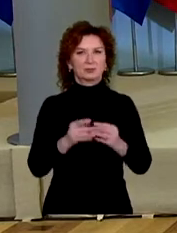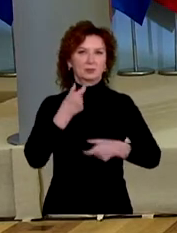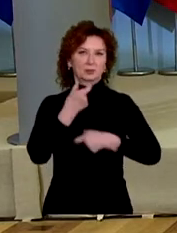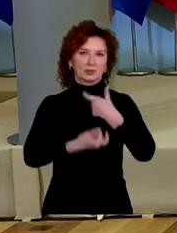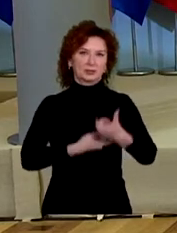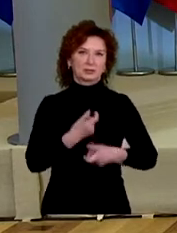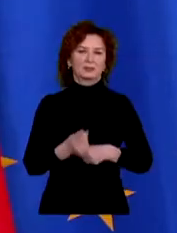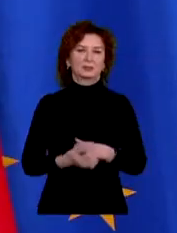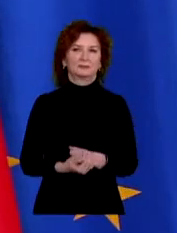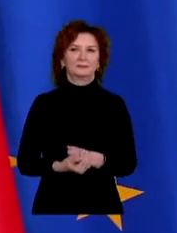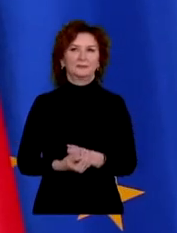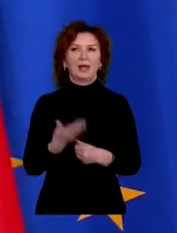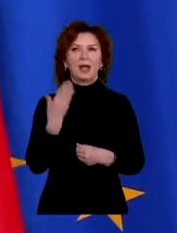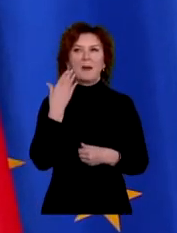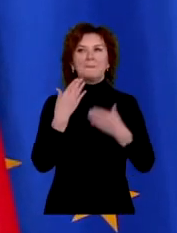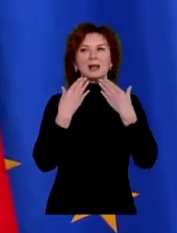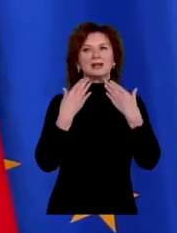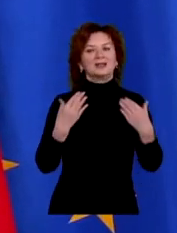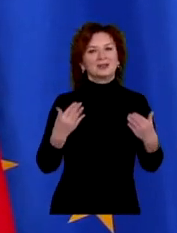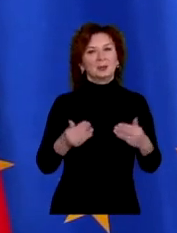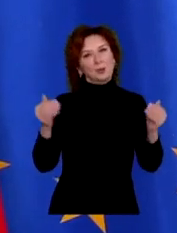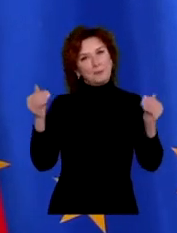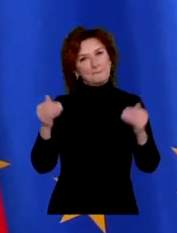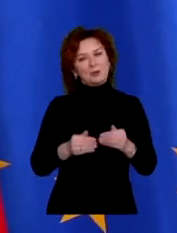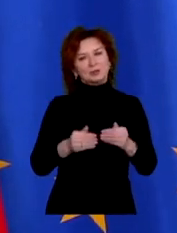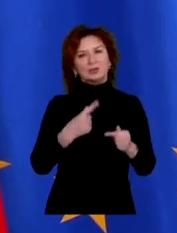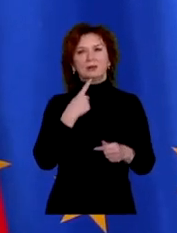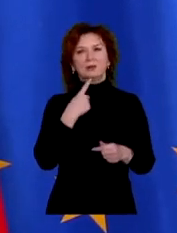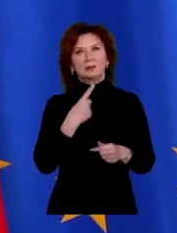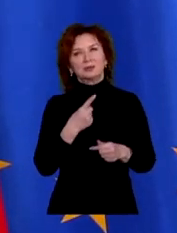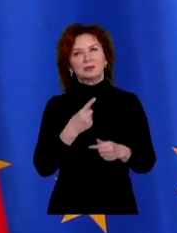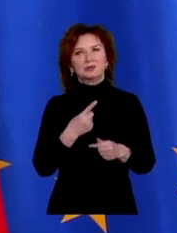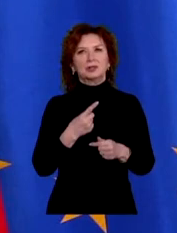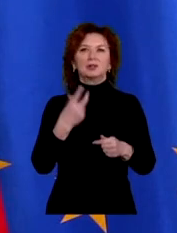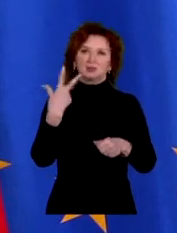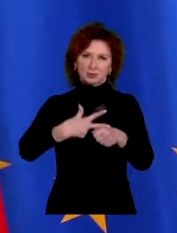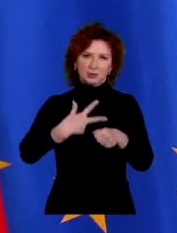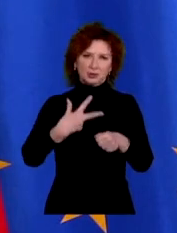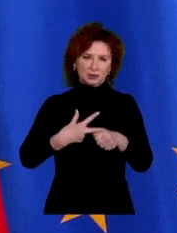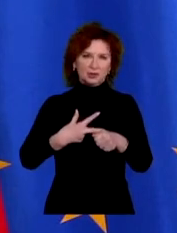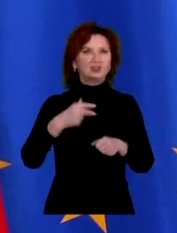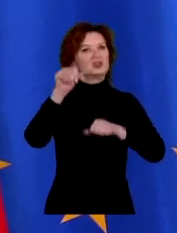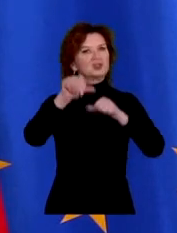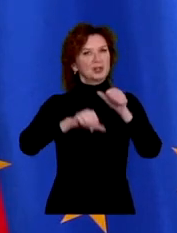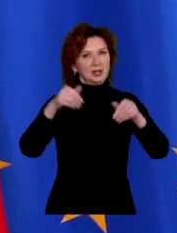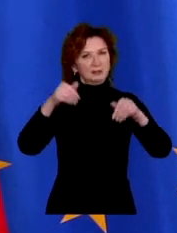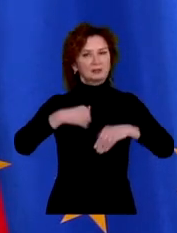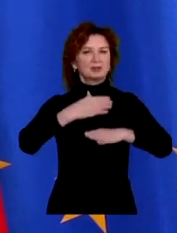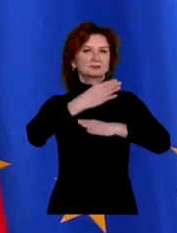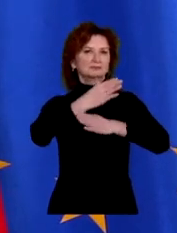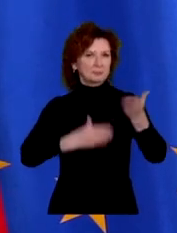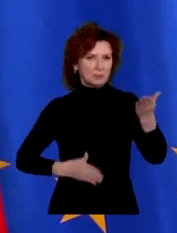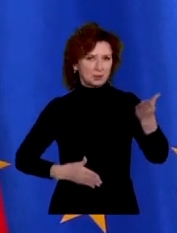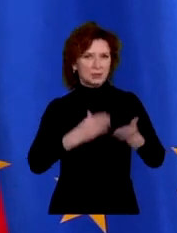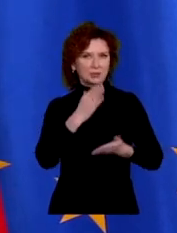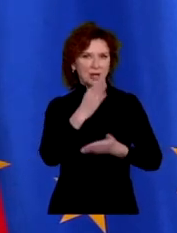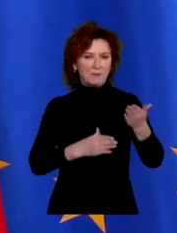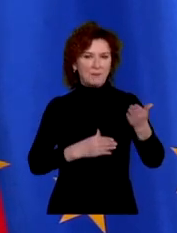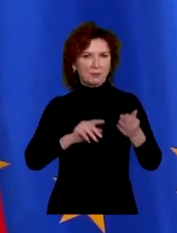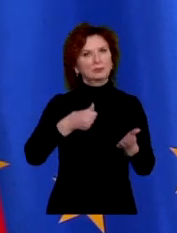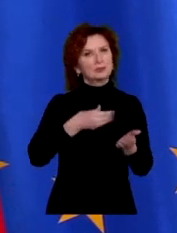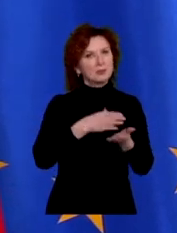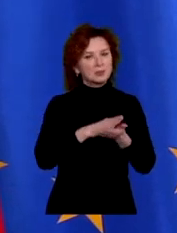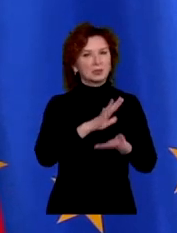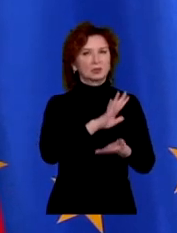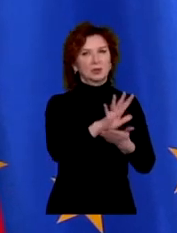Szynkowski. Bardzo dziękuję. Można podzielić to 30-lecie na takie dwie części. Pierwsze 15